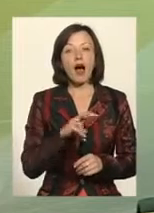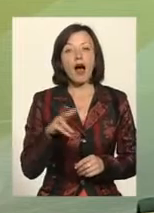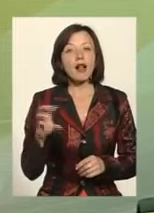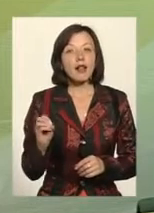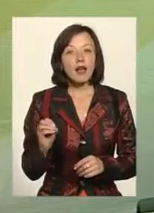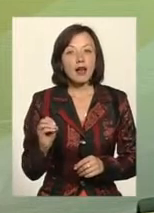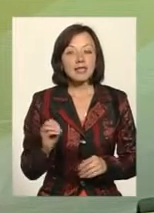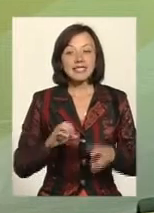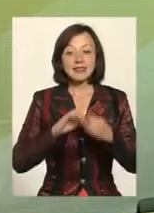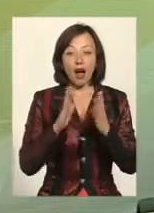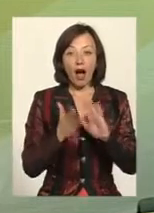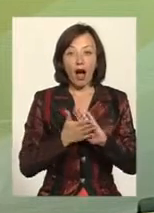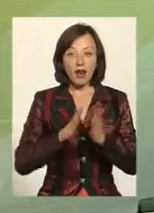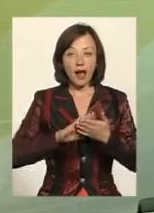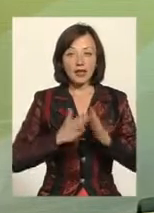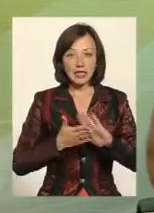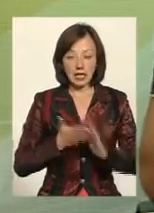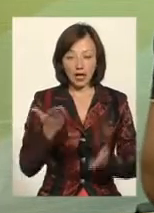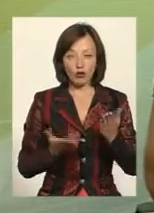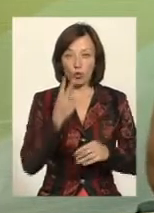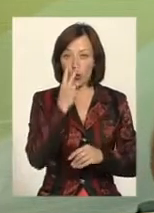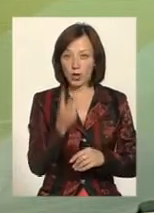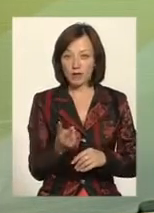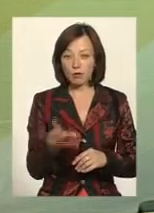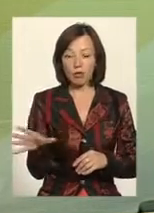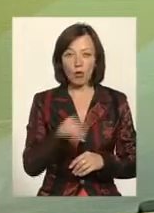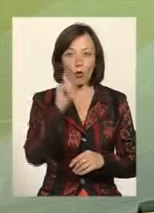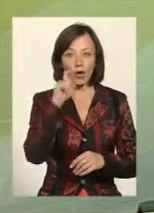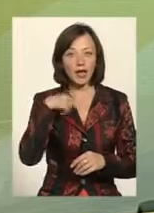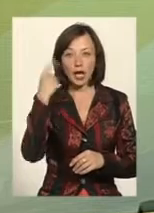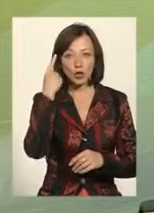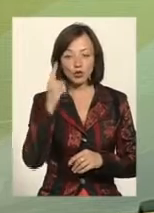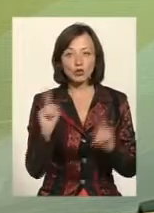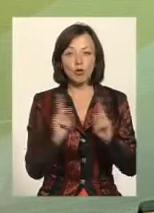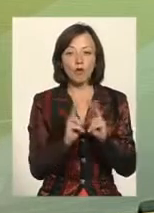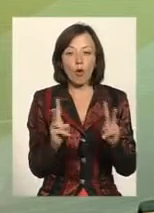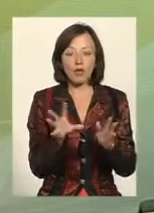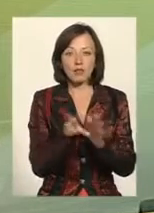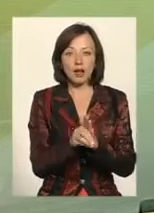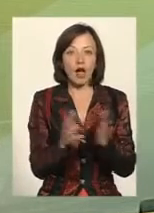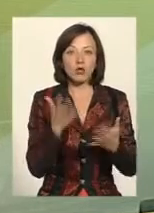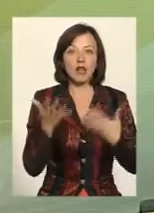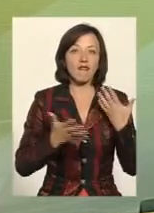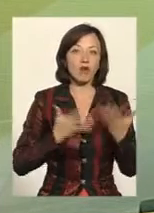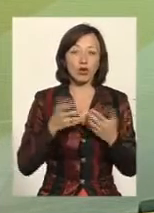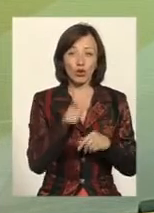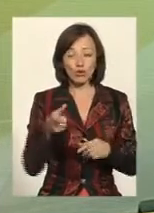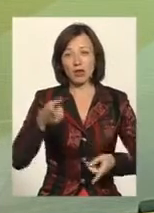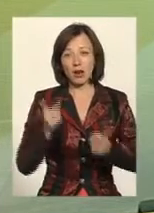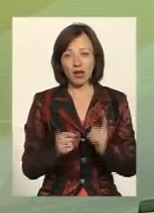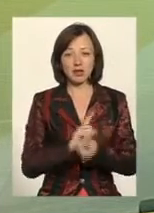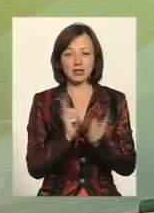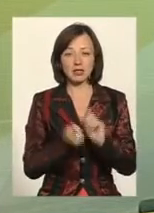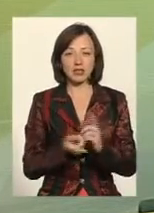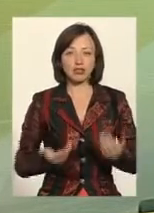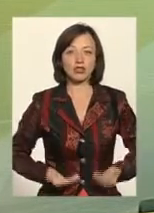ну, скажімо так, загальна картина, якщо ми подивимося по Україні, я не думаю, що вона в когось вселяє якусь ейфорію. Тому що люди, ну, реально ми стали жити